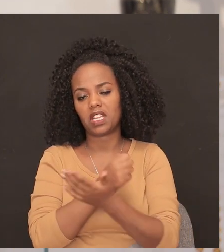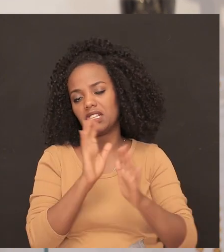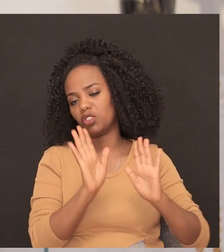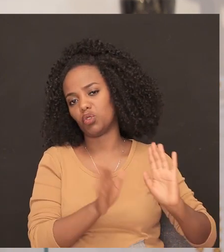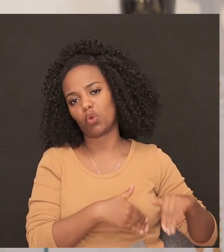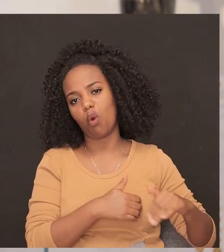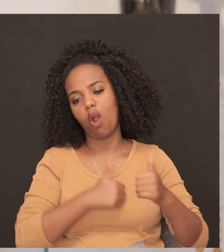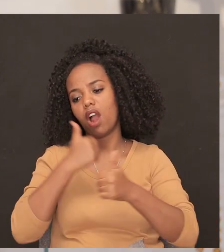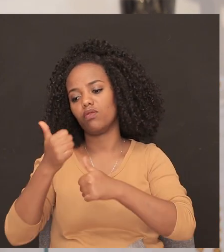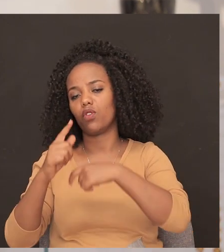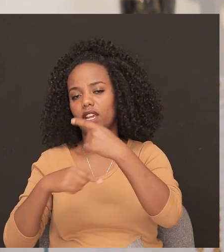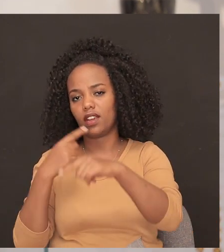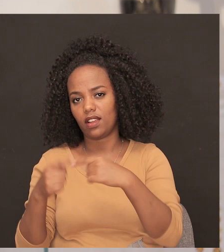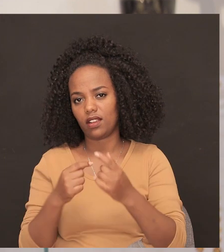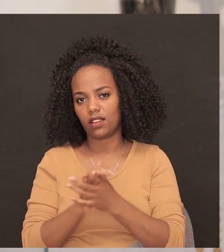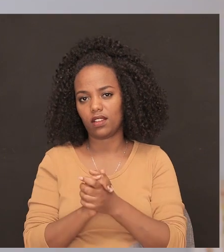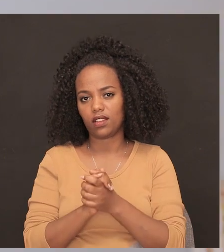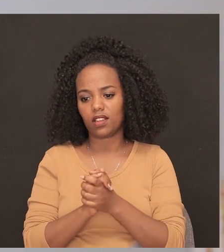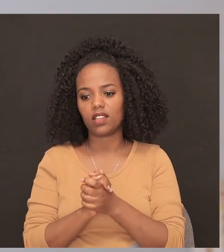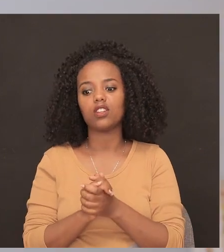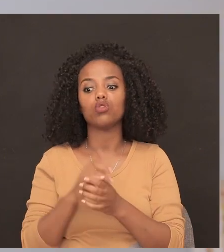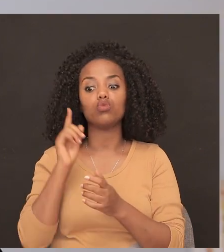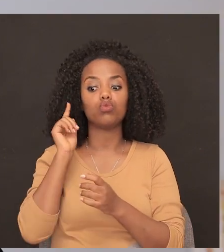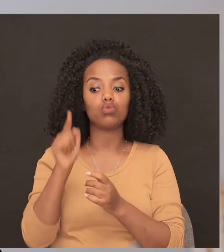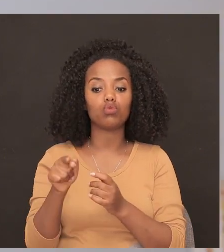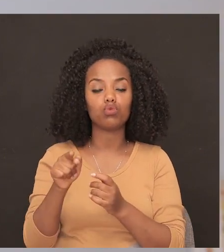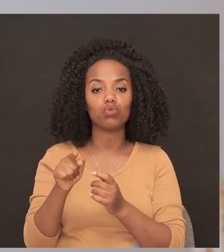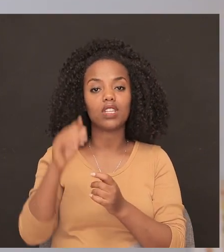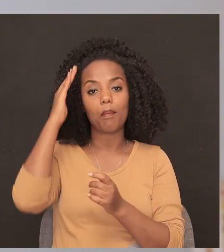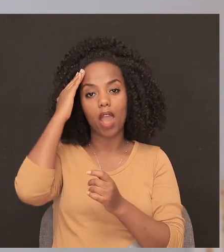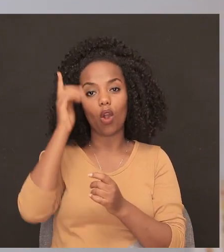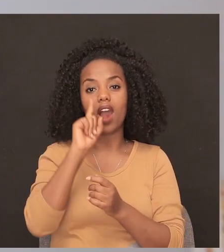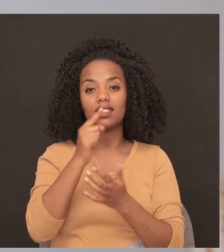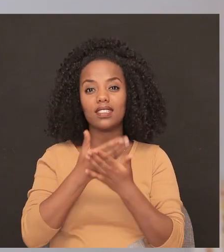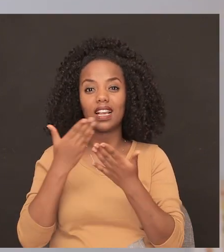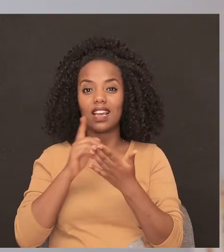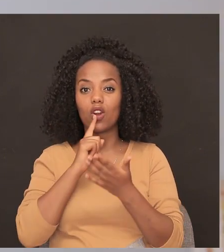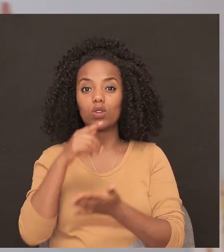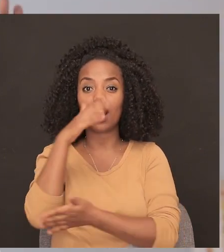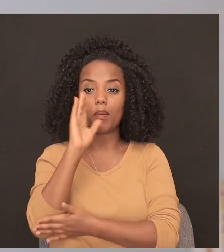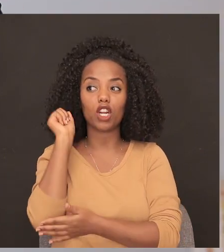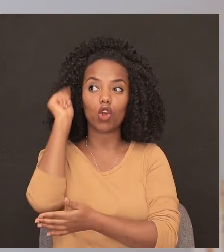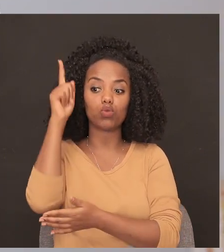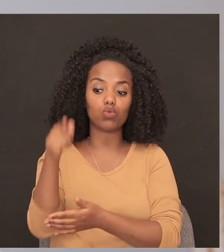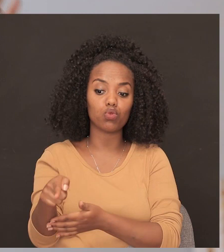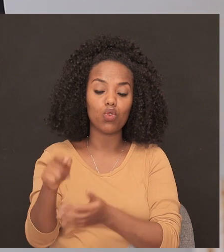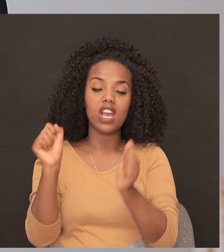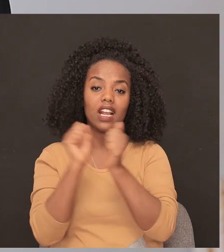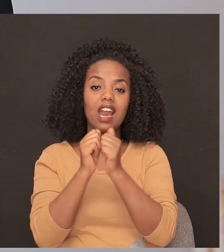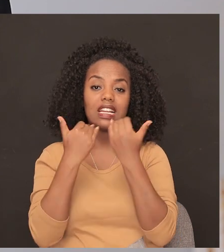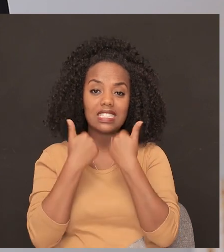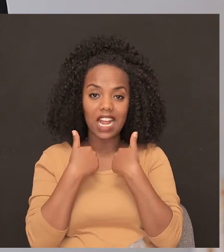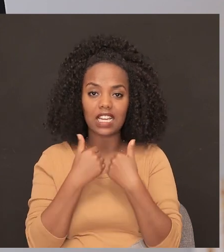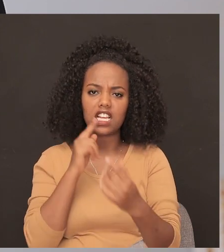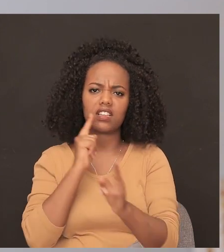ትቶ አልፎ ሄደ። እሱ የሚያውቀው አንድ ነገር ነው፣ እግዚአብሔር ከእርሱ ጋር እንዳለ እርግጠኛ